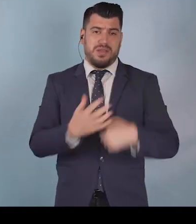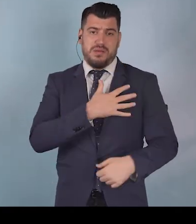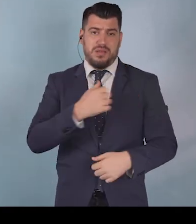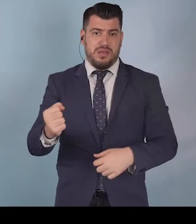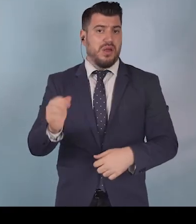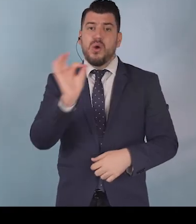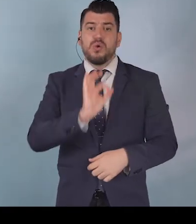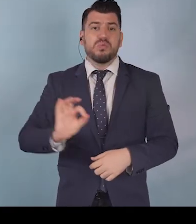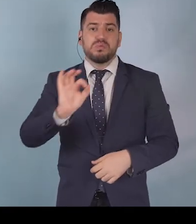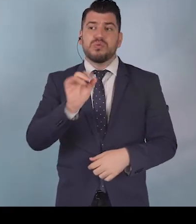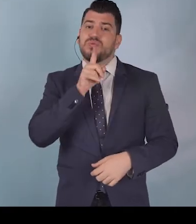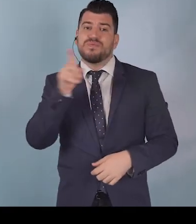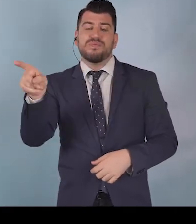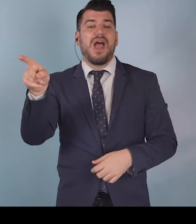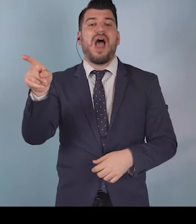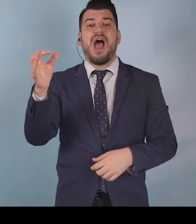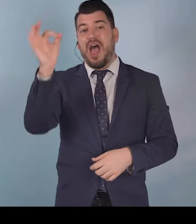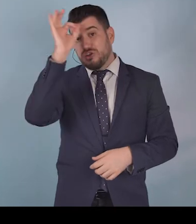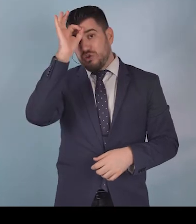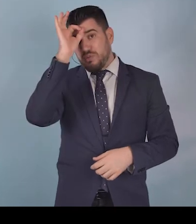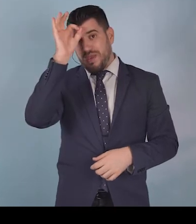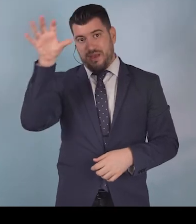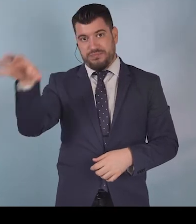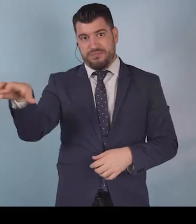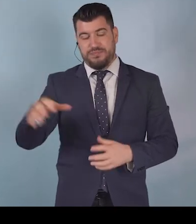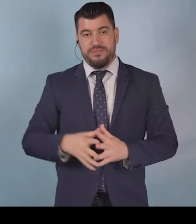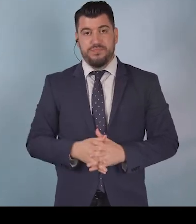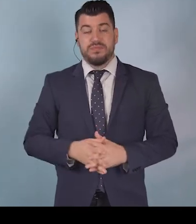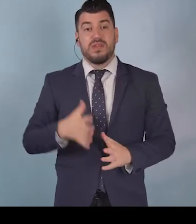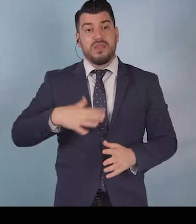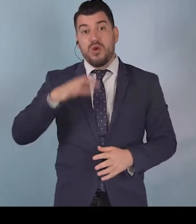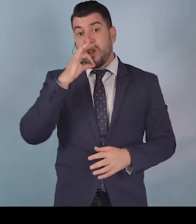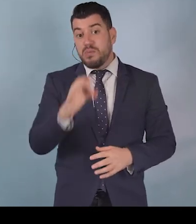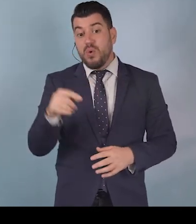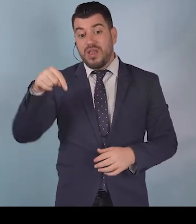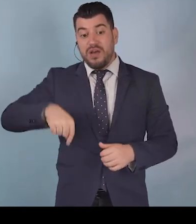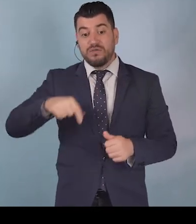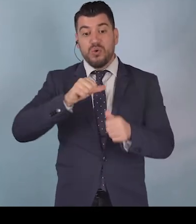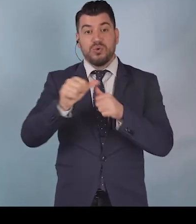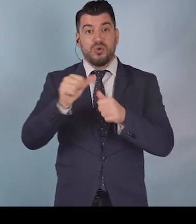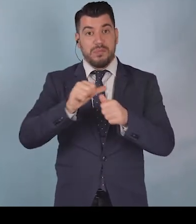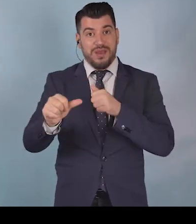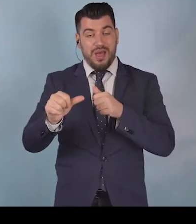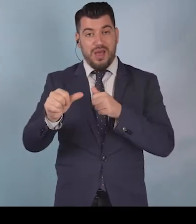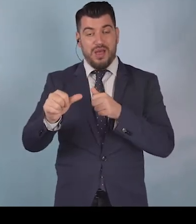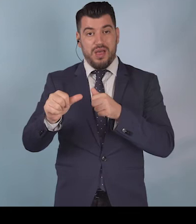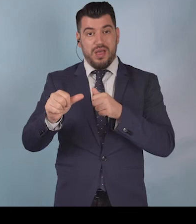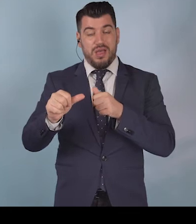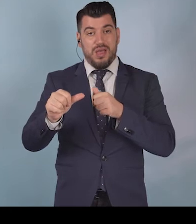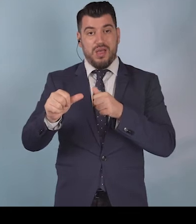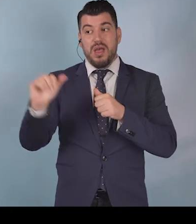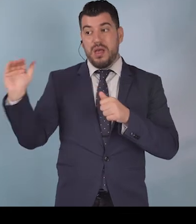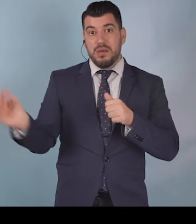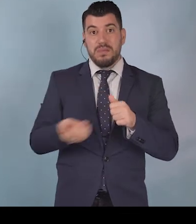αστυνομία. Θα αναφέρω χαρακτηριστικά ότι αυτό το μήνα είναι 2 χρόνια